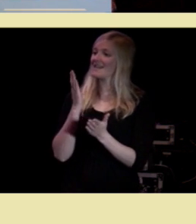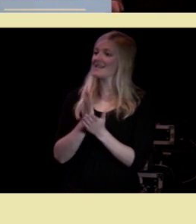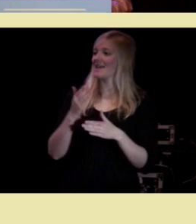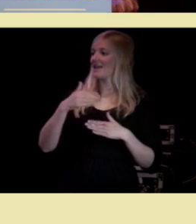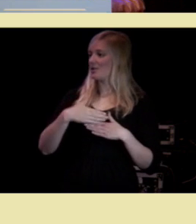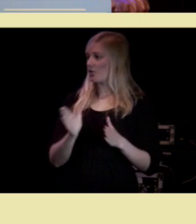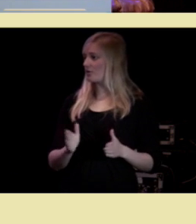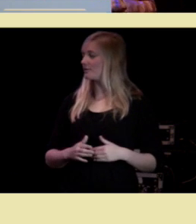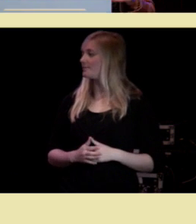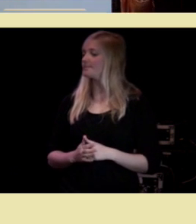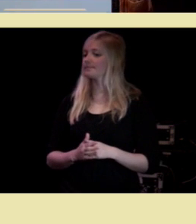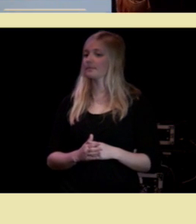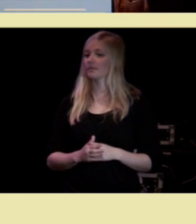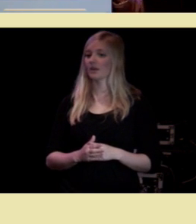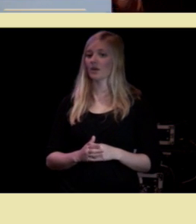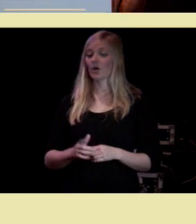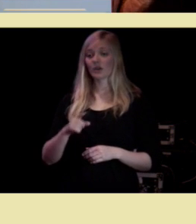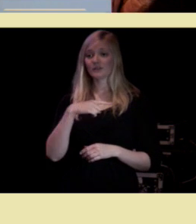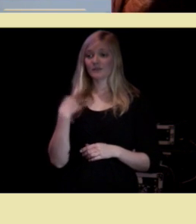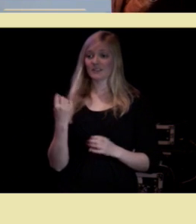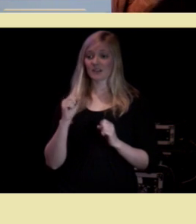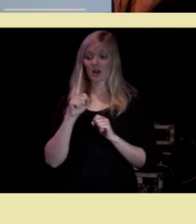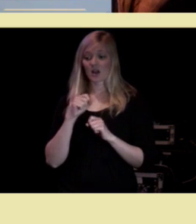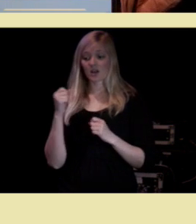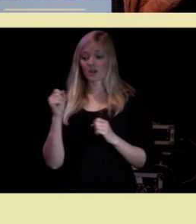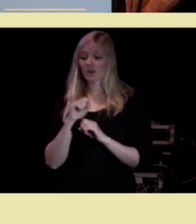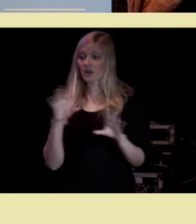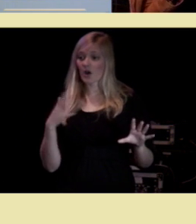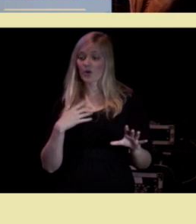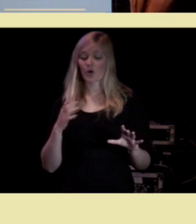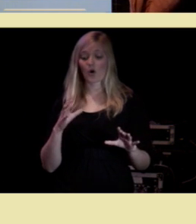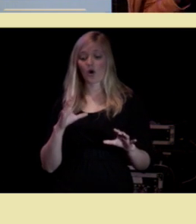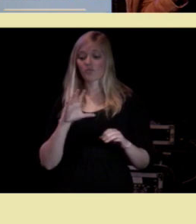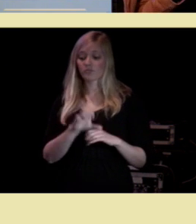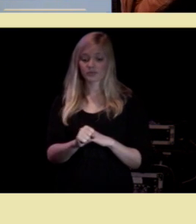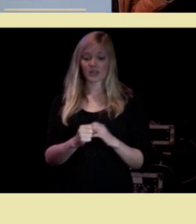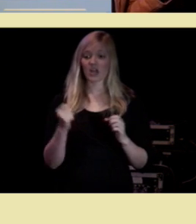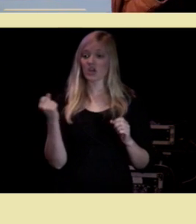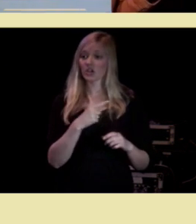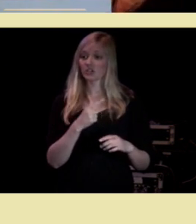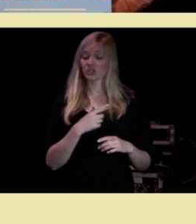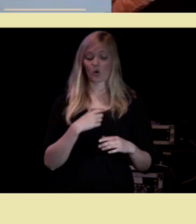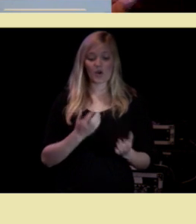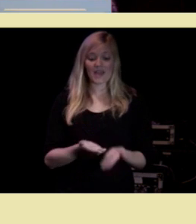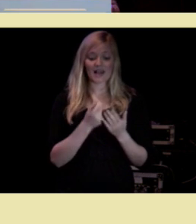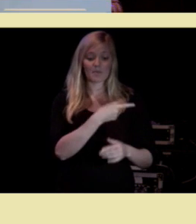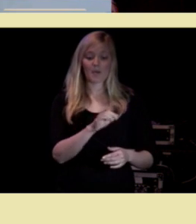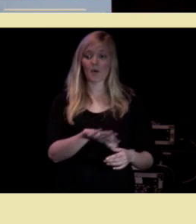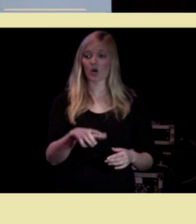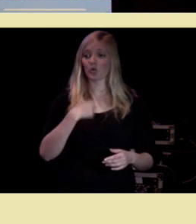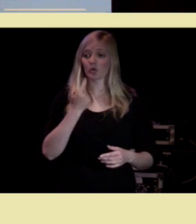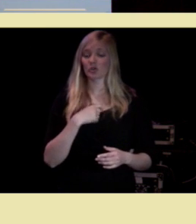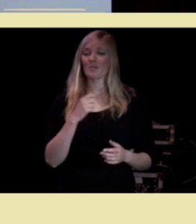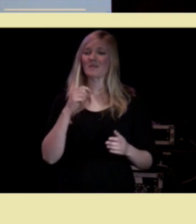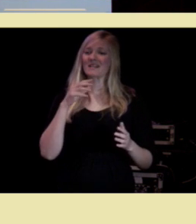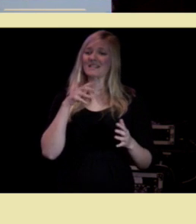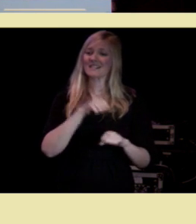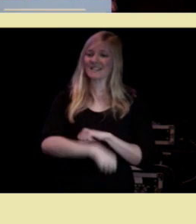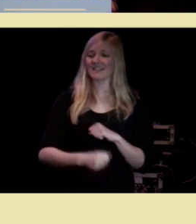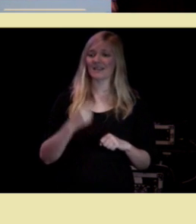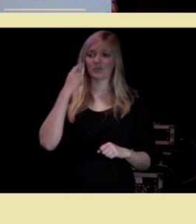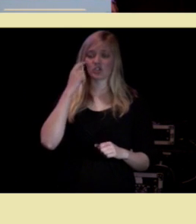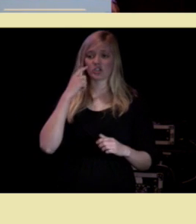Så for å komme raskere til kunne hjelpe barn og spesielt unge som sliter med psykiske helseutfordringer, etablerte vi